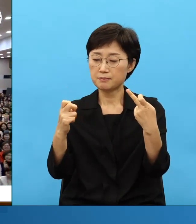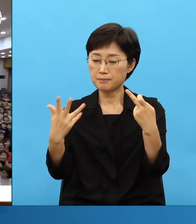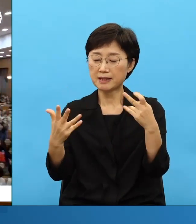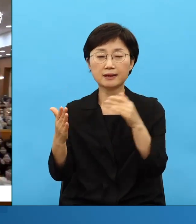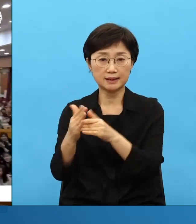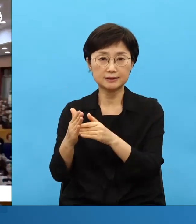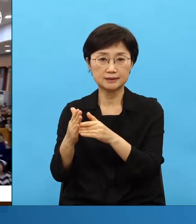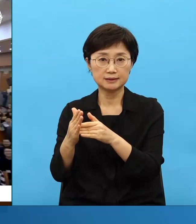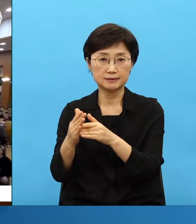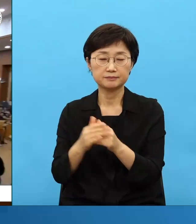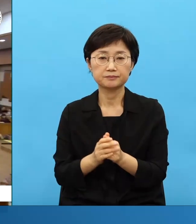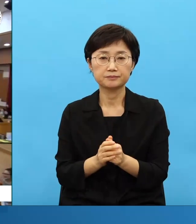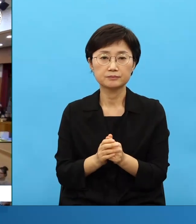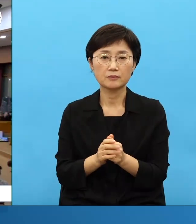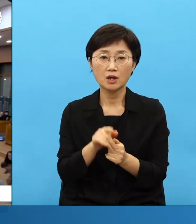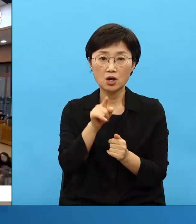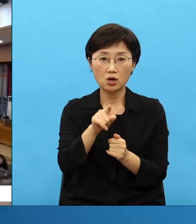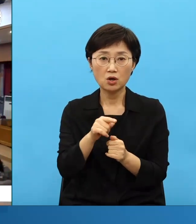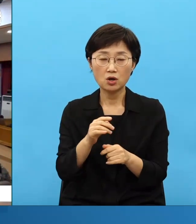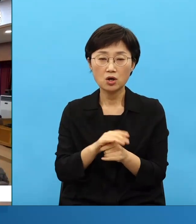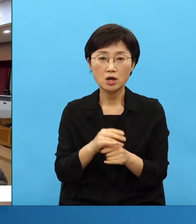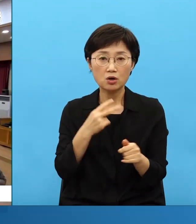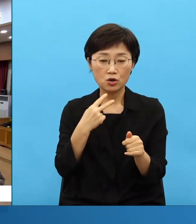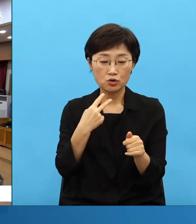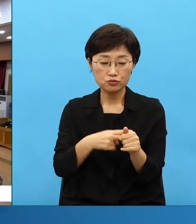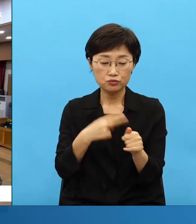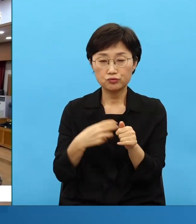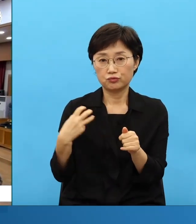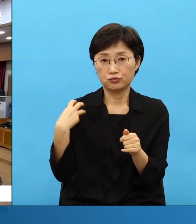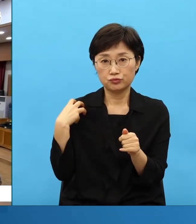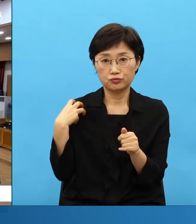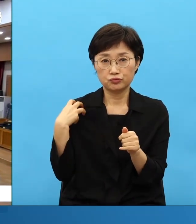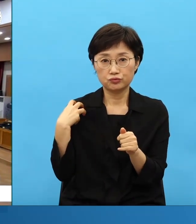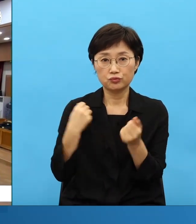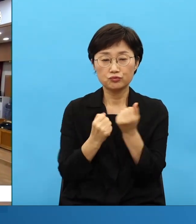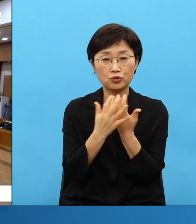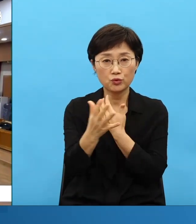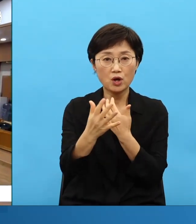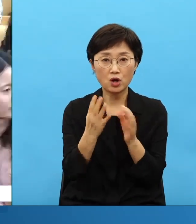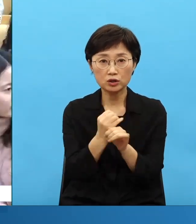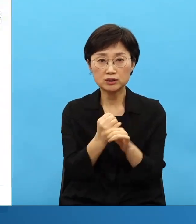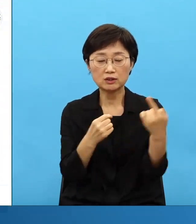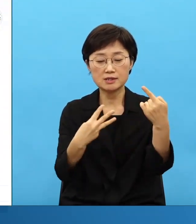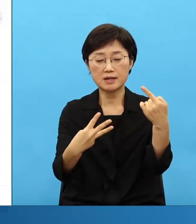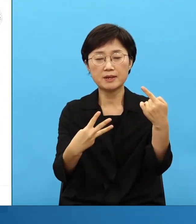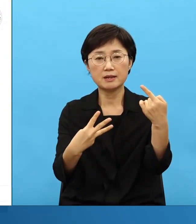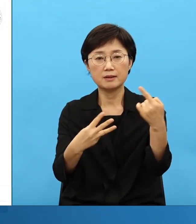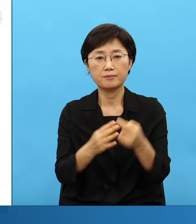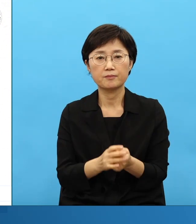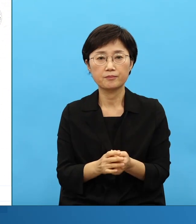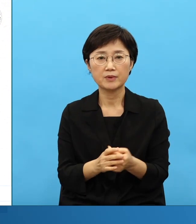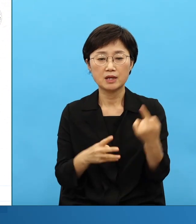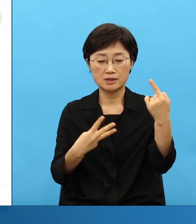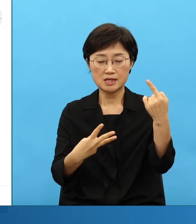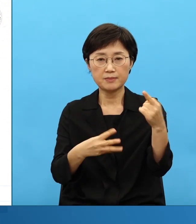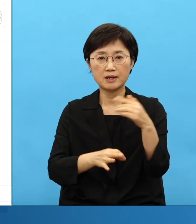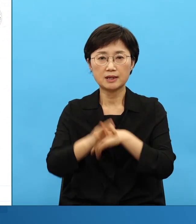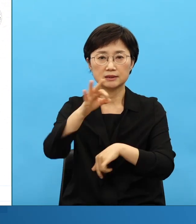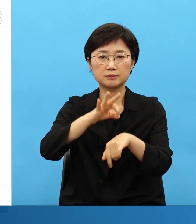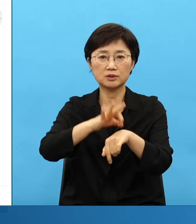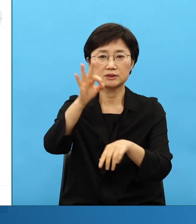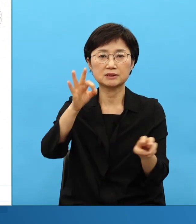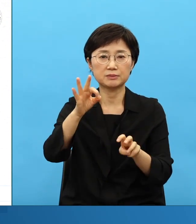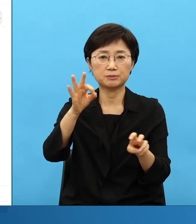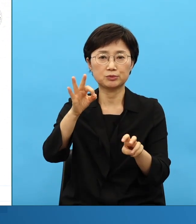유아유치 사역자 수련회는 오는 1월 3일 덕평 RUTC에서 열립니다. 1강이 3일 오전 10시 반,